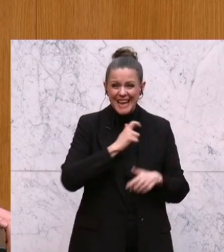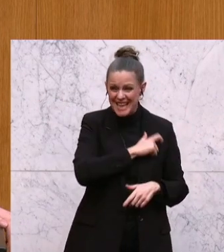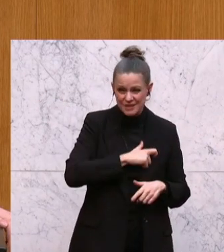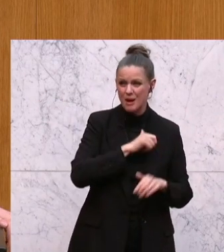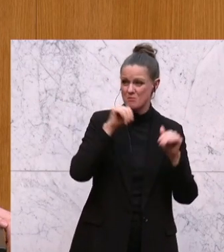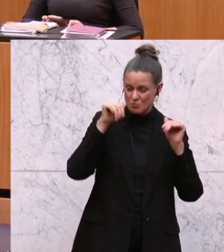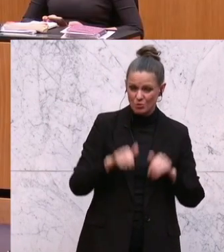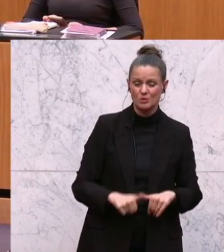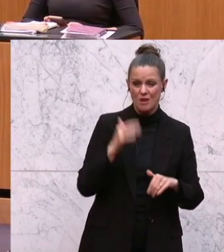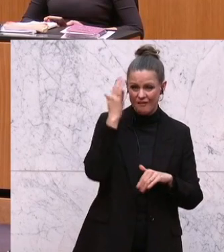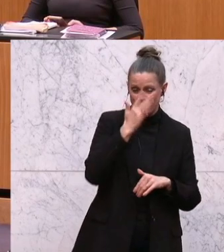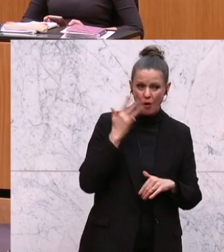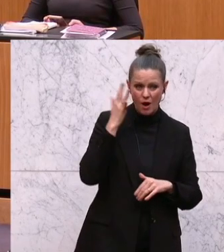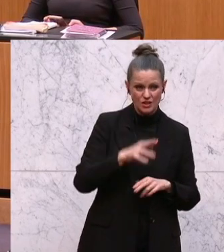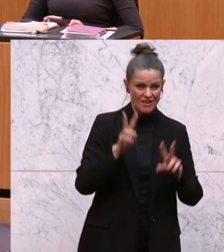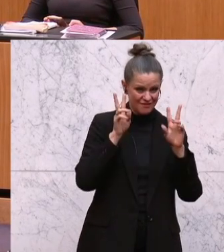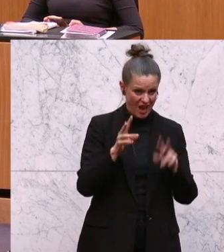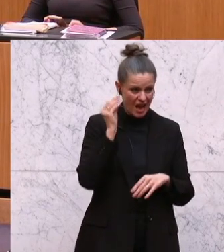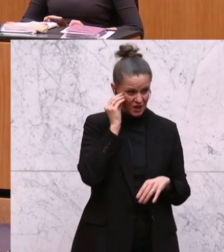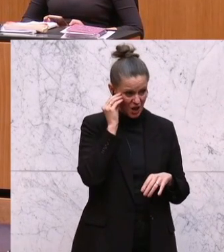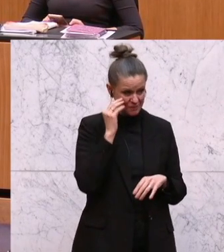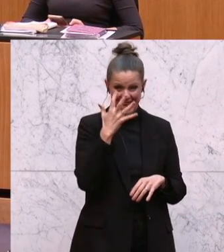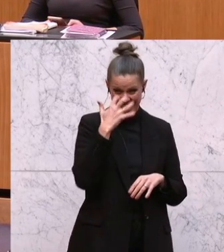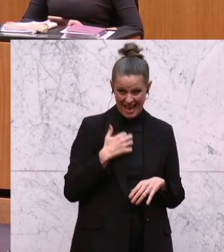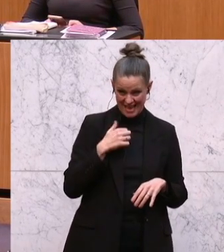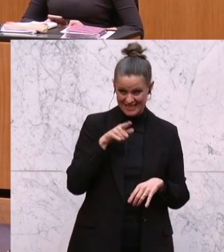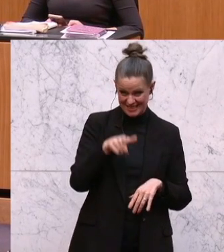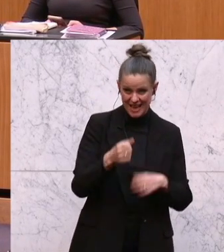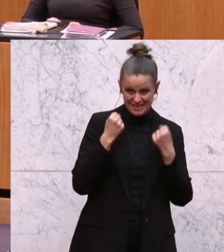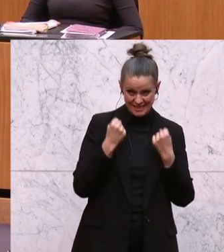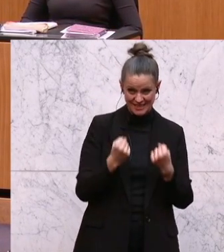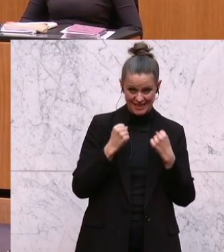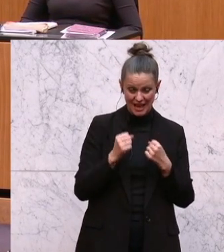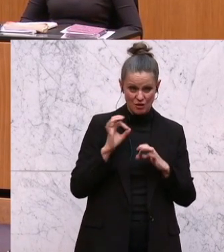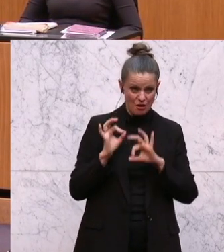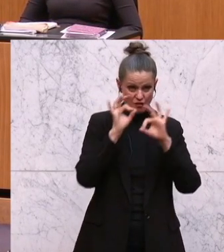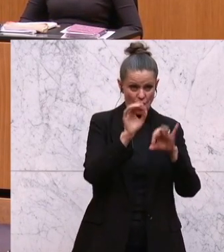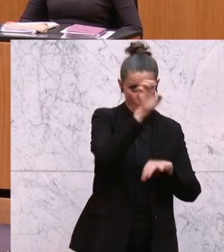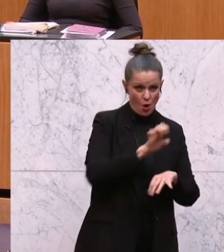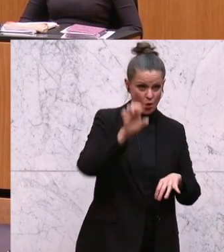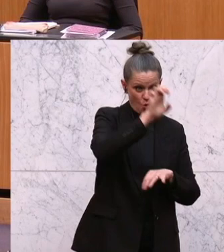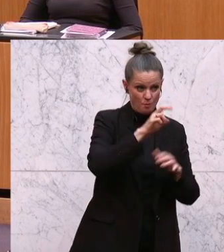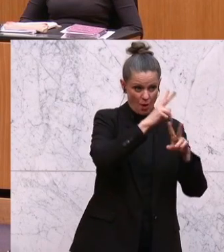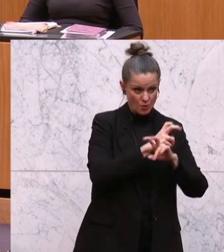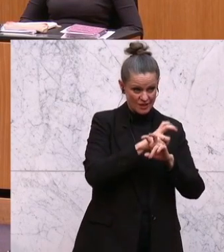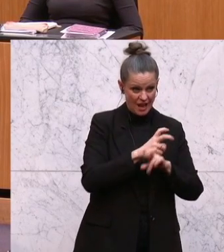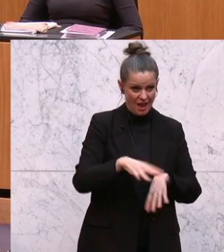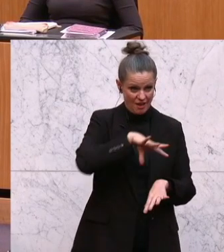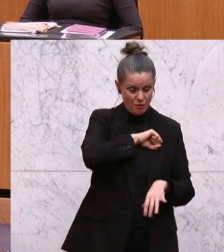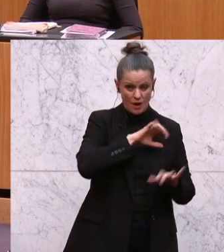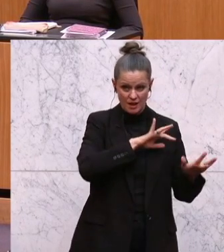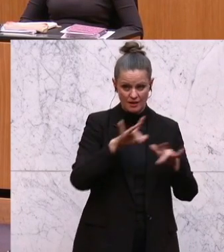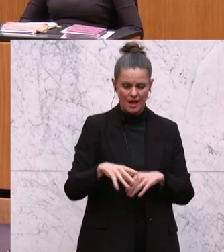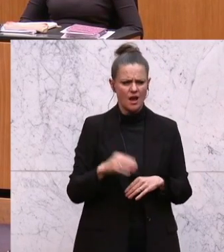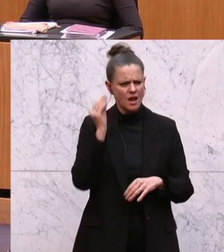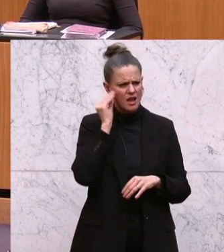man sich auch einmal vorstellen. Glauben Sie wirklich ernsthaft, dass das der Sicherheit in Europa und in Österreich dienlich war? Ich glaube, da